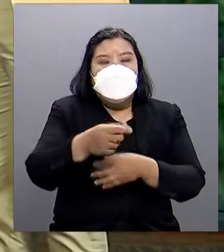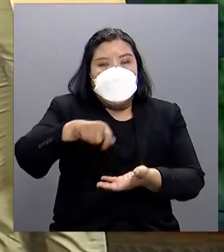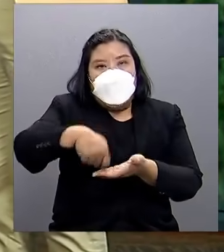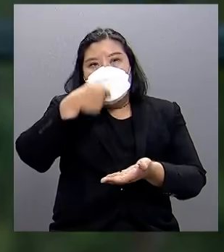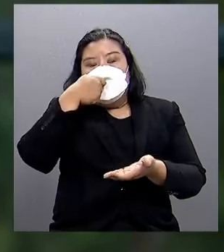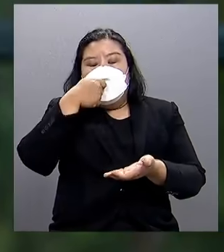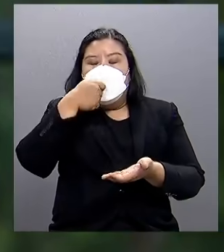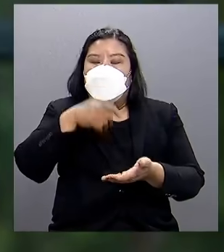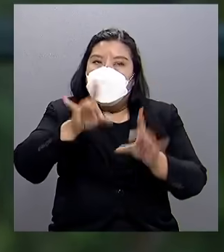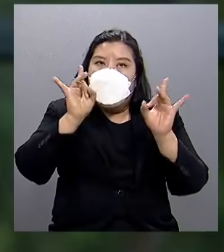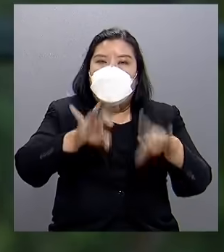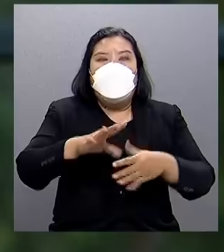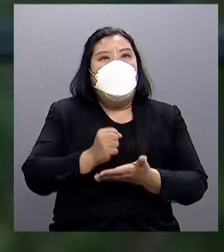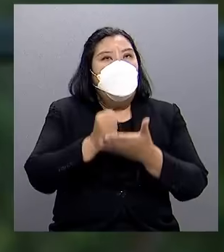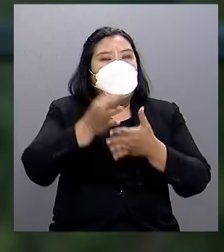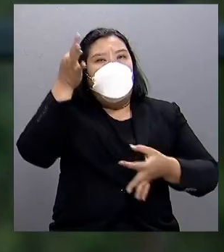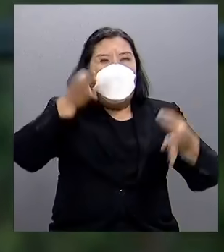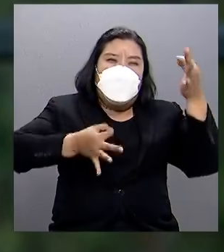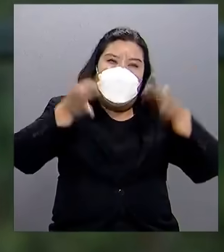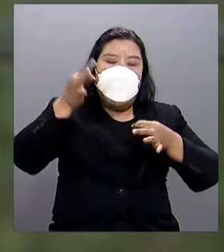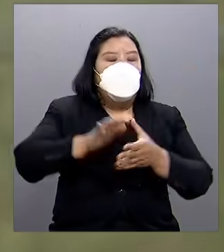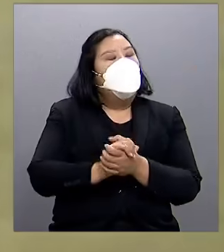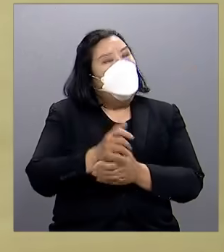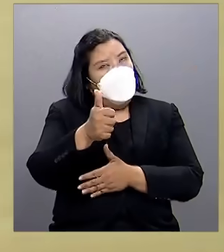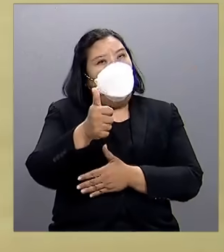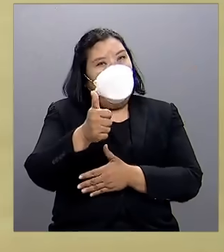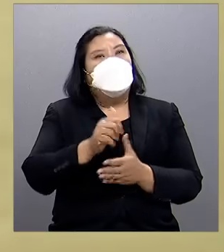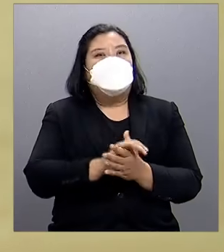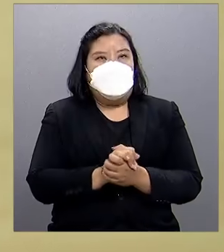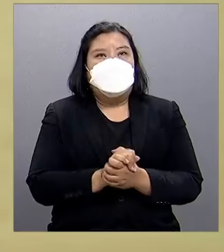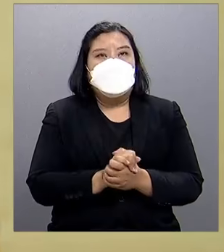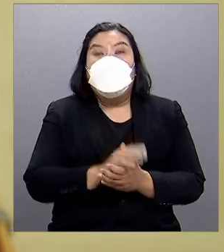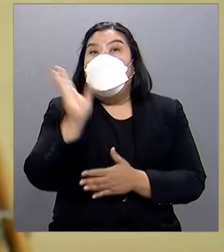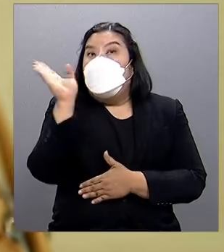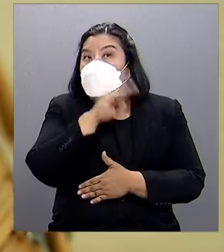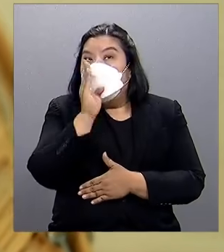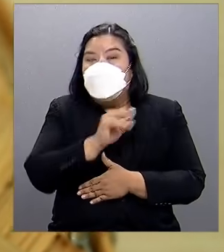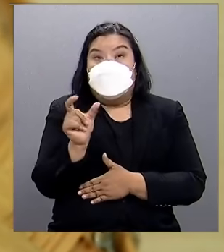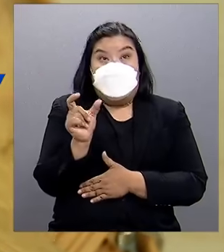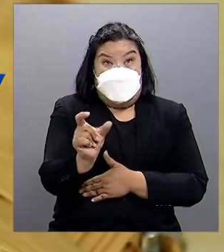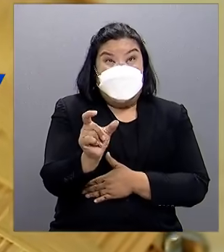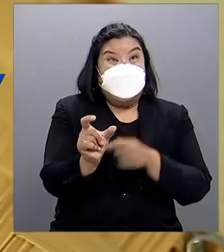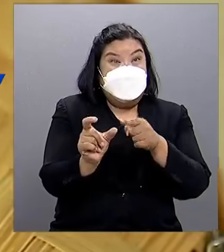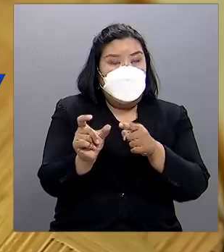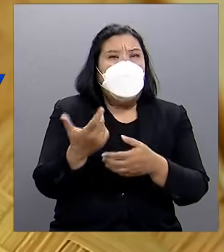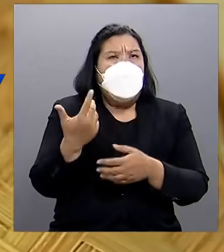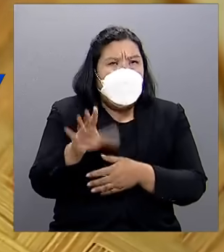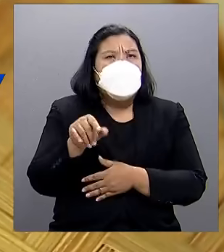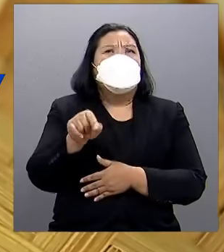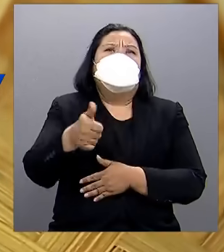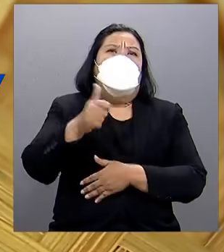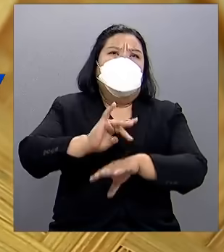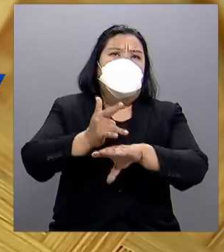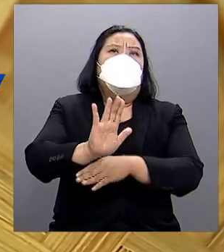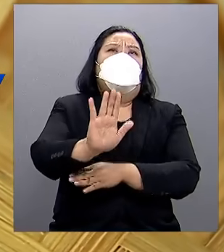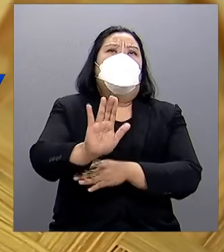ราเนี่ยแหละ ถูกต้องครับ สุดยอดมากมากเลย ใช่แล้วก็พริกเองนะครับพริกขี้หนูบ้านเราเนี่ยแหละครับแคปไซซินเป็นตัวช่วยใน